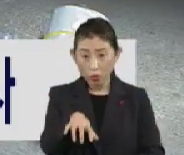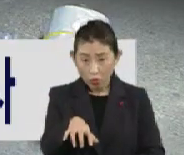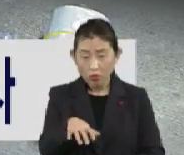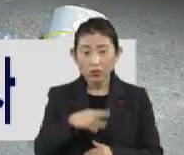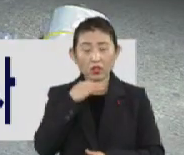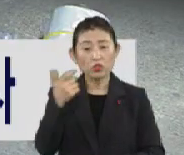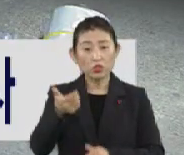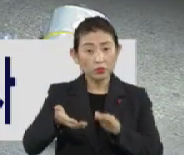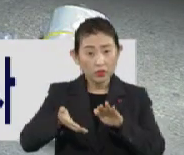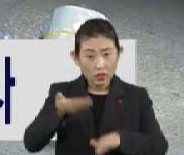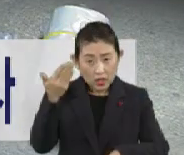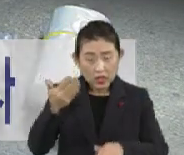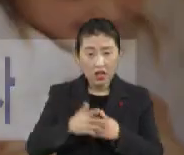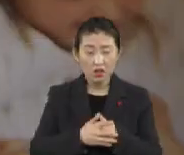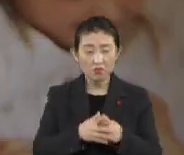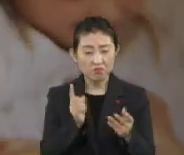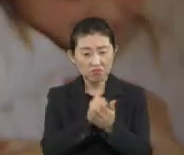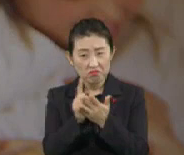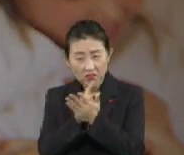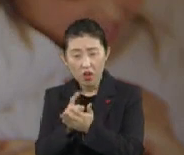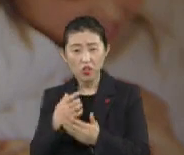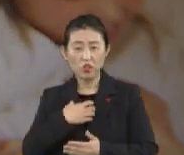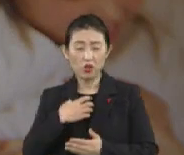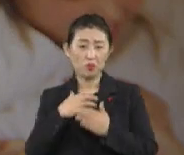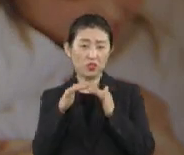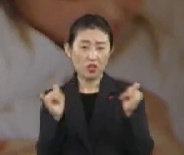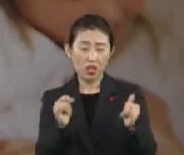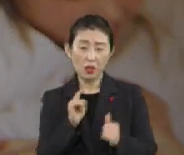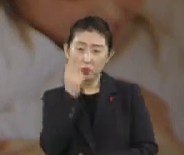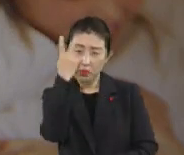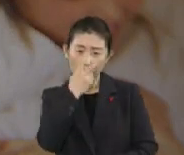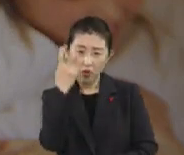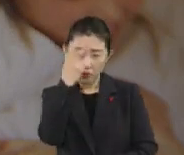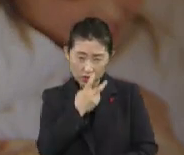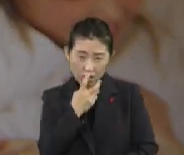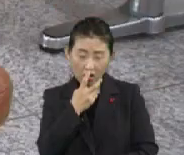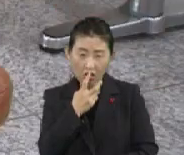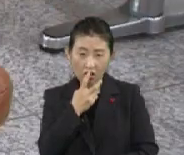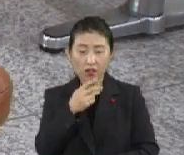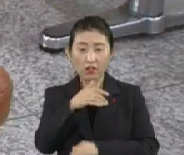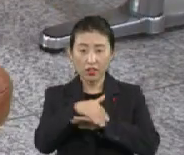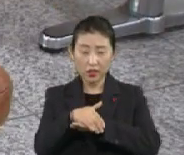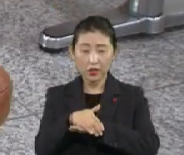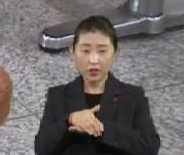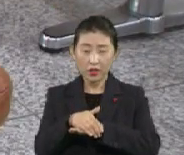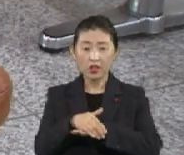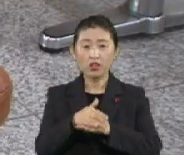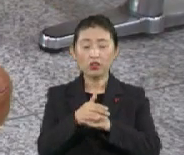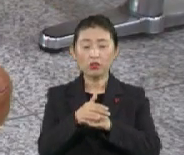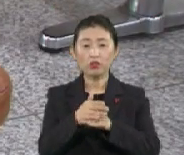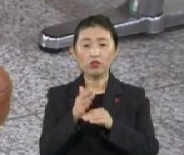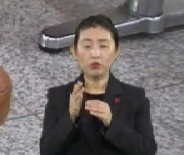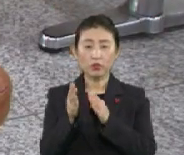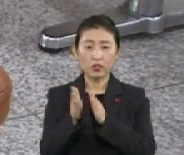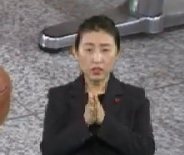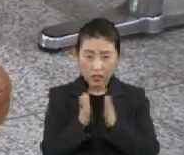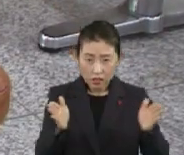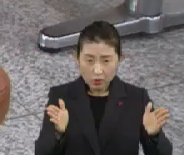중심으로 60세 이상과 밀접 접촉자 등 고위험군 위주로 PCR 검사를 시행하는 새로운